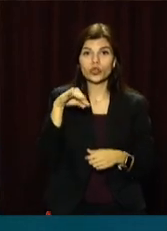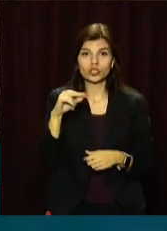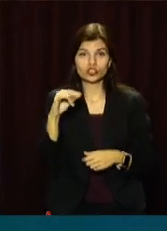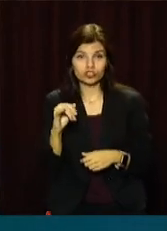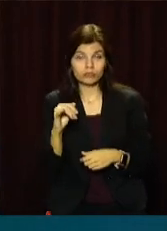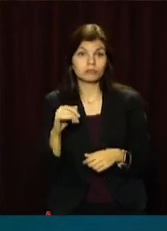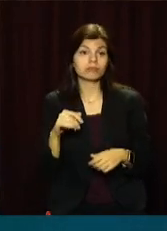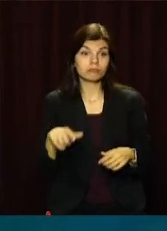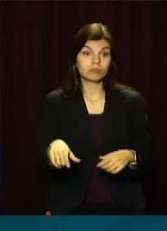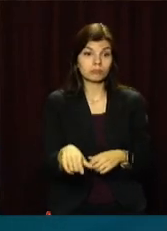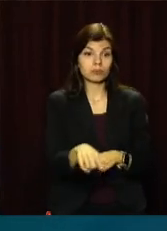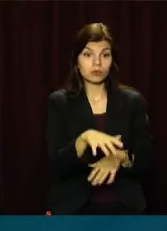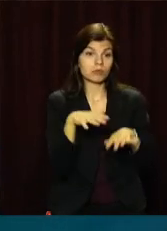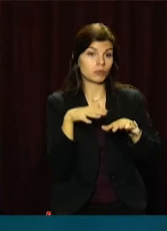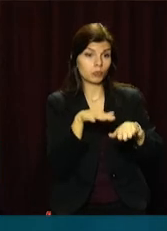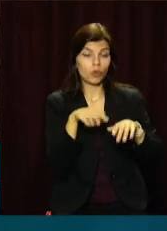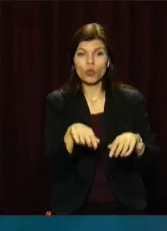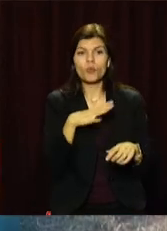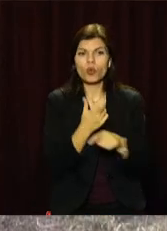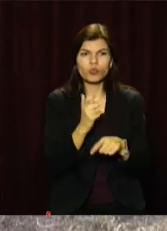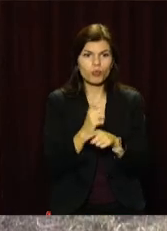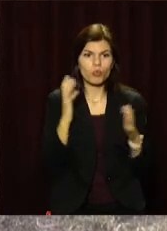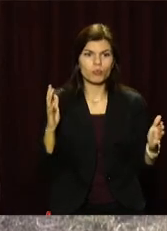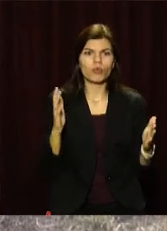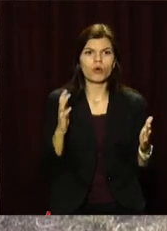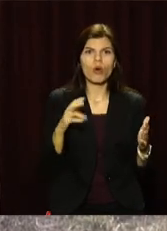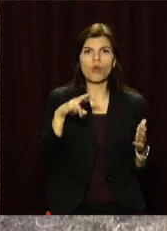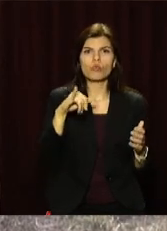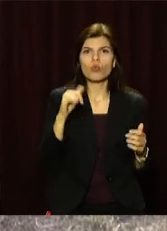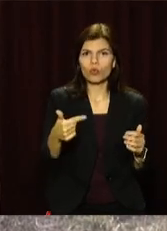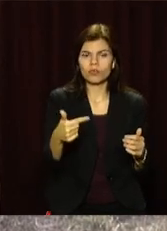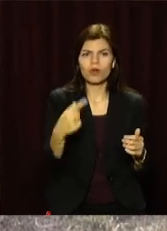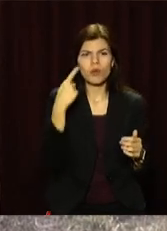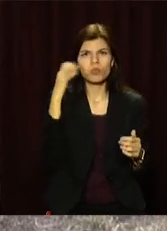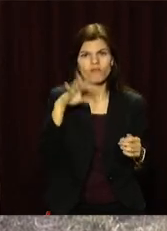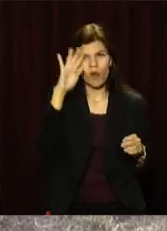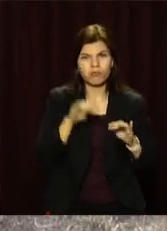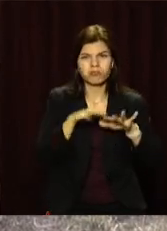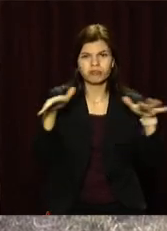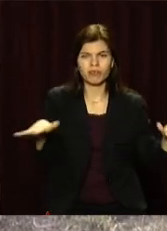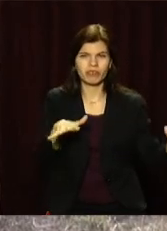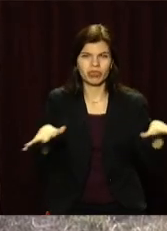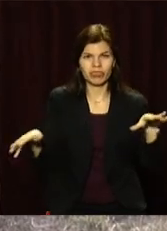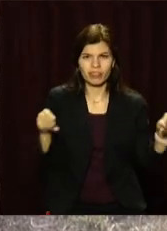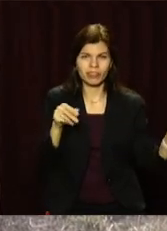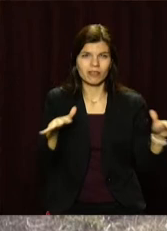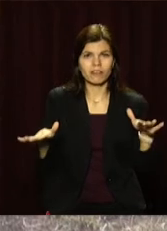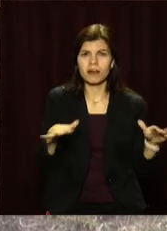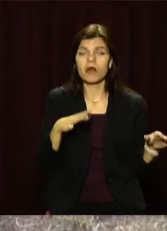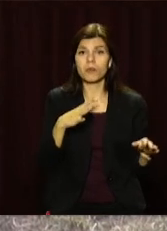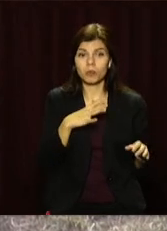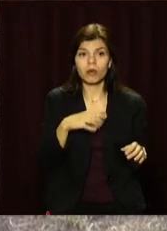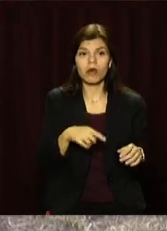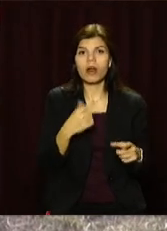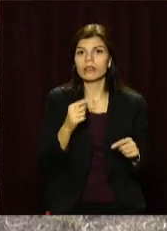впадала. І тут були дуже такі великі заплавні луги. Постійно розливалася вода і було достатньо мало територій, де не